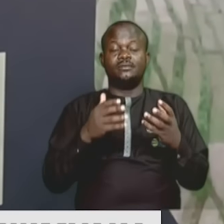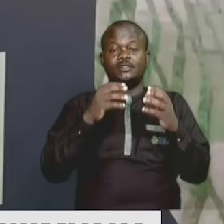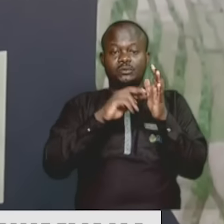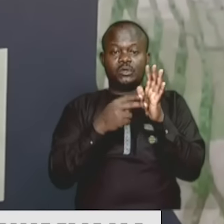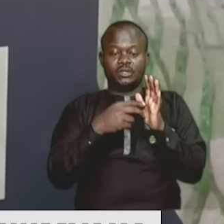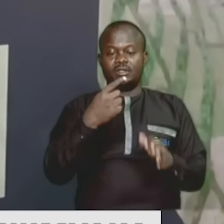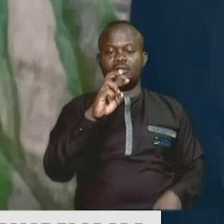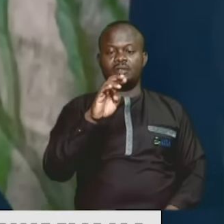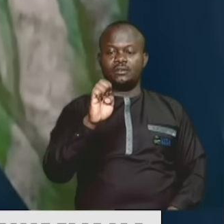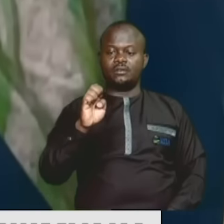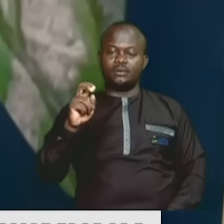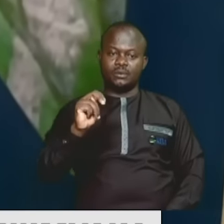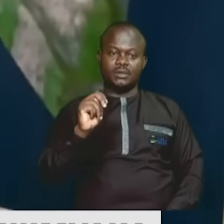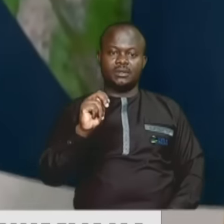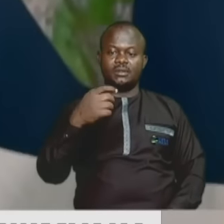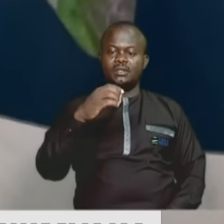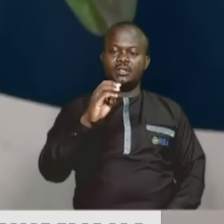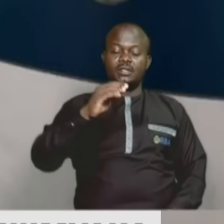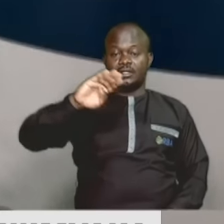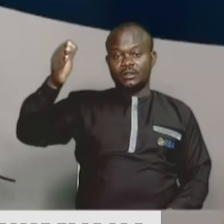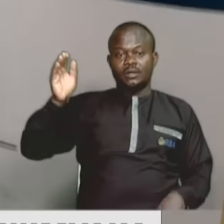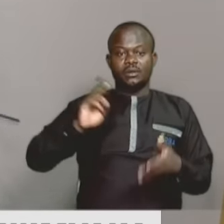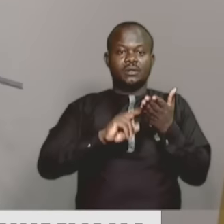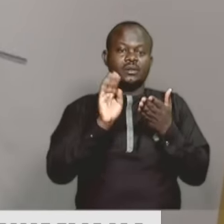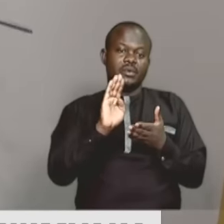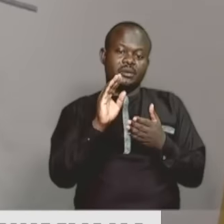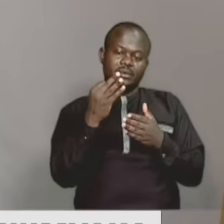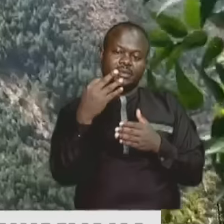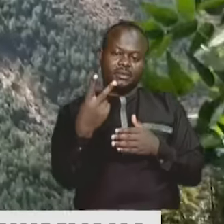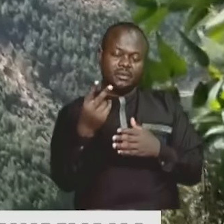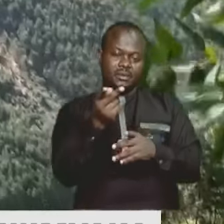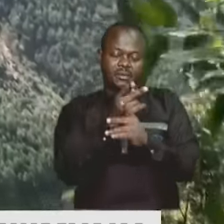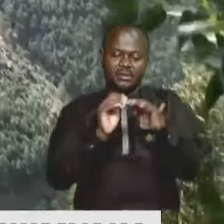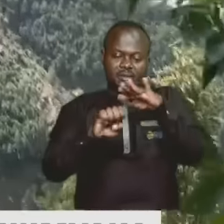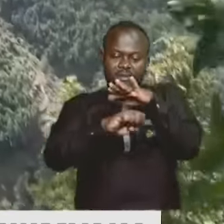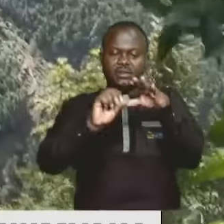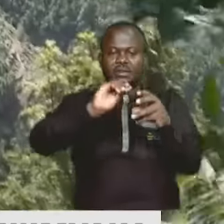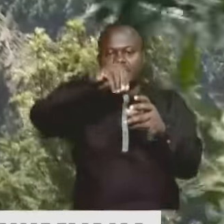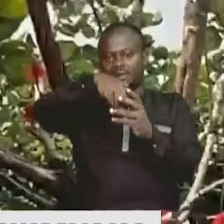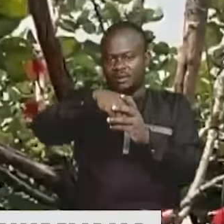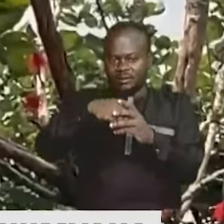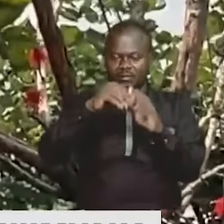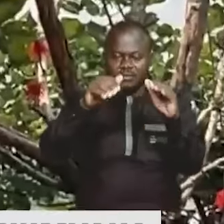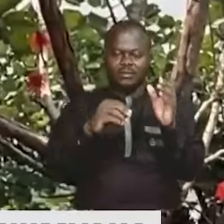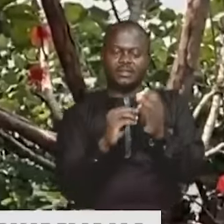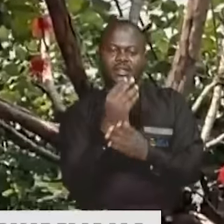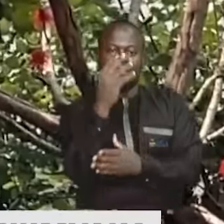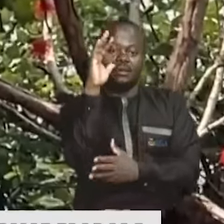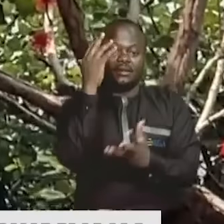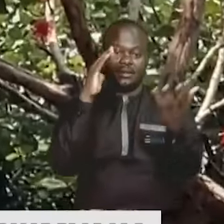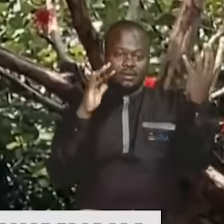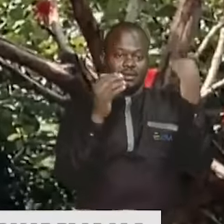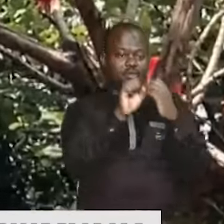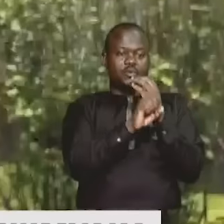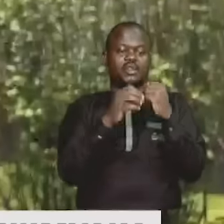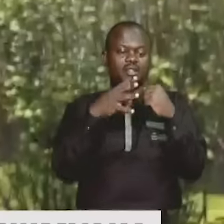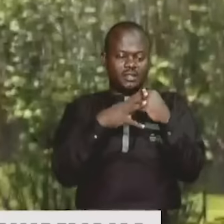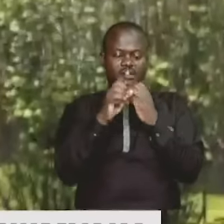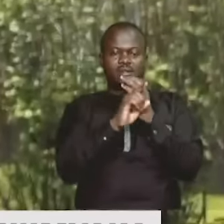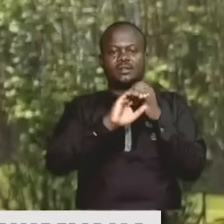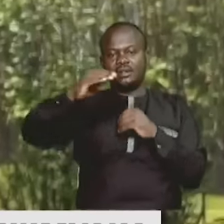uri gukoresha miliyari 32 z'amafaranga y'u Rwanda wita kudukikije harimo no gutera ibiti n'amashyamba mu mirenge 9 karere ka